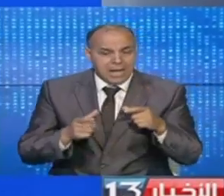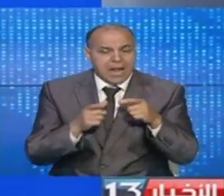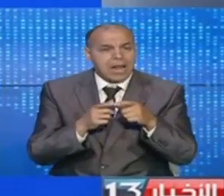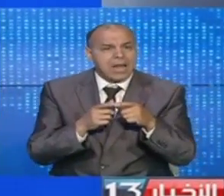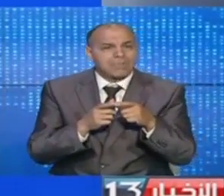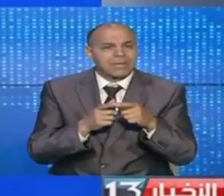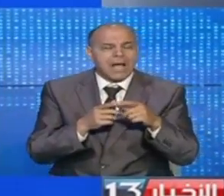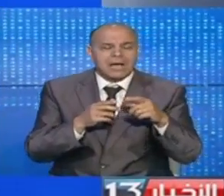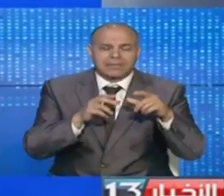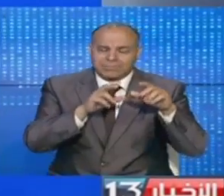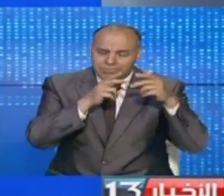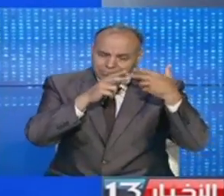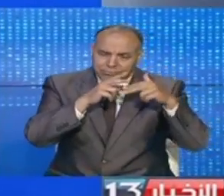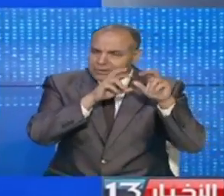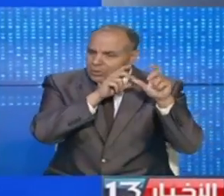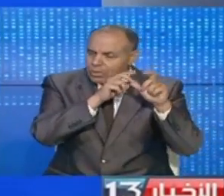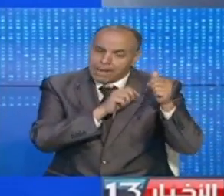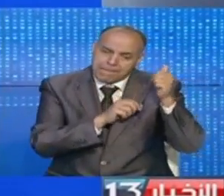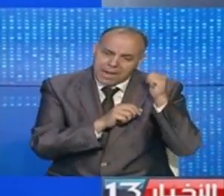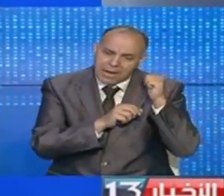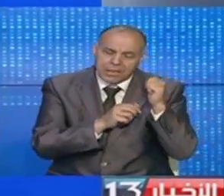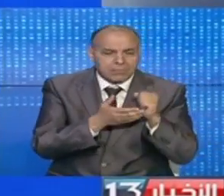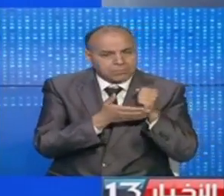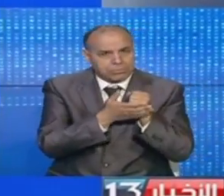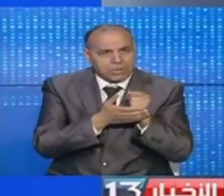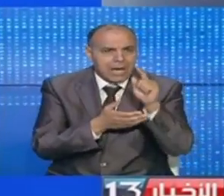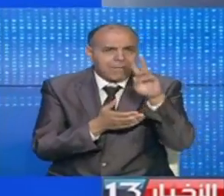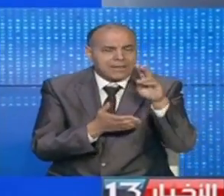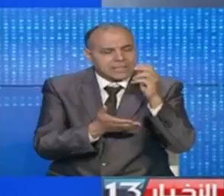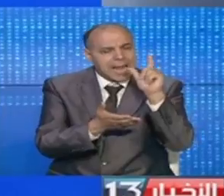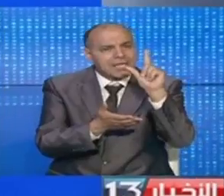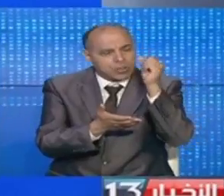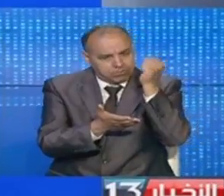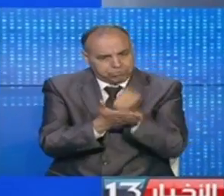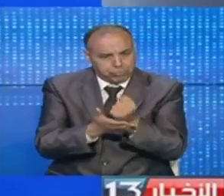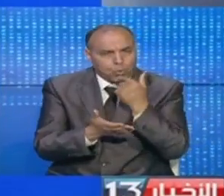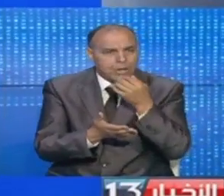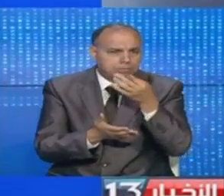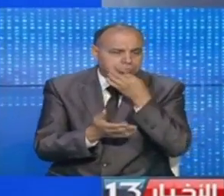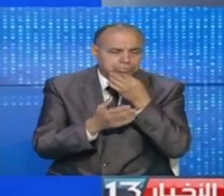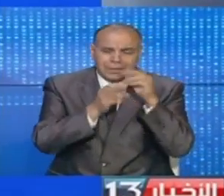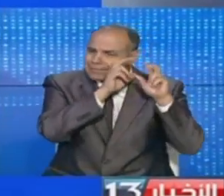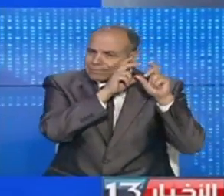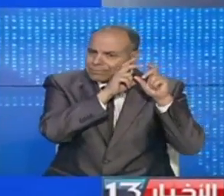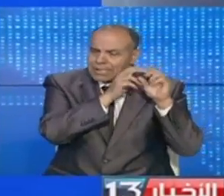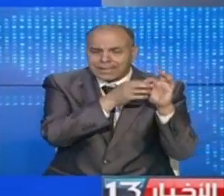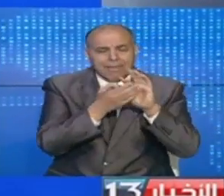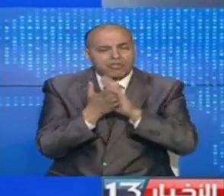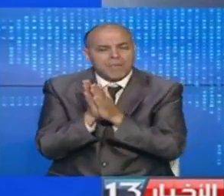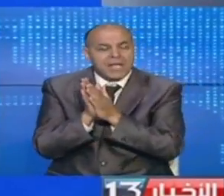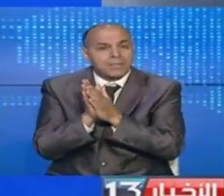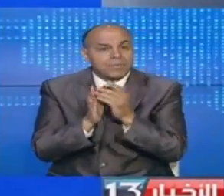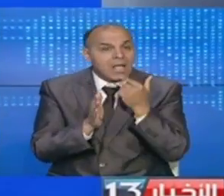المستقلة للاتصال السمعي البصري آيكا مساء أمس إسنادها 14 إجازة أحداث واستغلال قنوات إذاعية